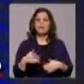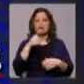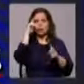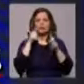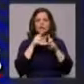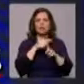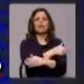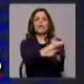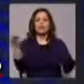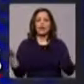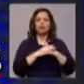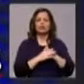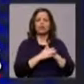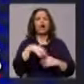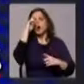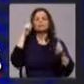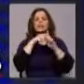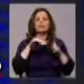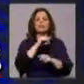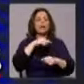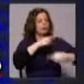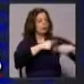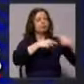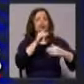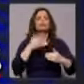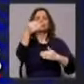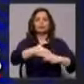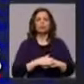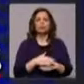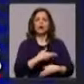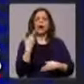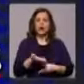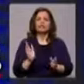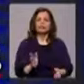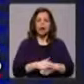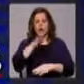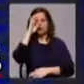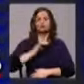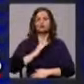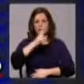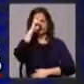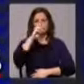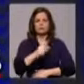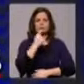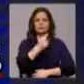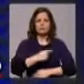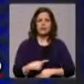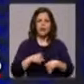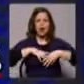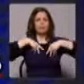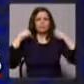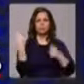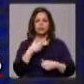поколения всегда будут помнить, что были, есть и будут такие слова, как русский солдат с русской душой и